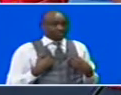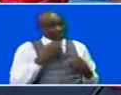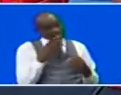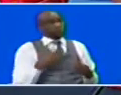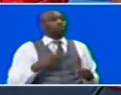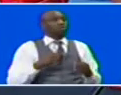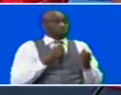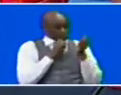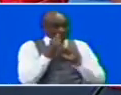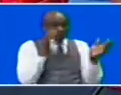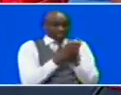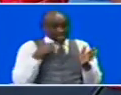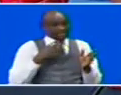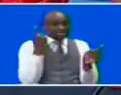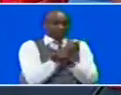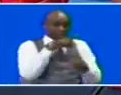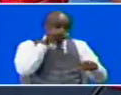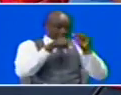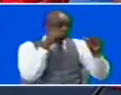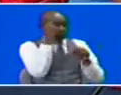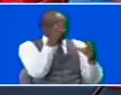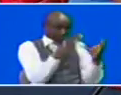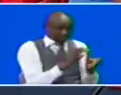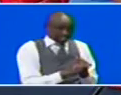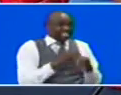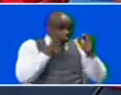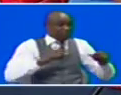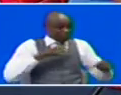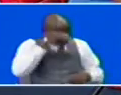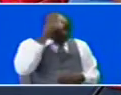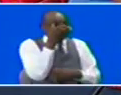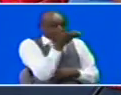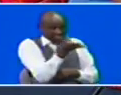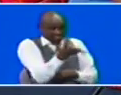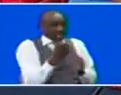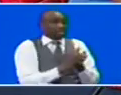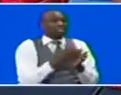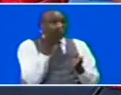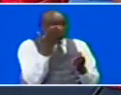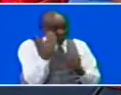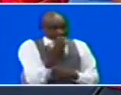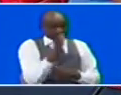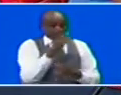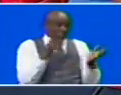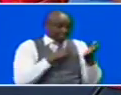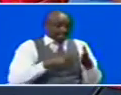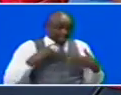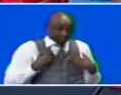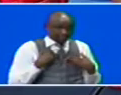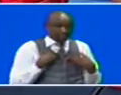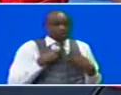kusimama katika kura ya mchujo katika vyama mbalimbali, iwapo sasa itagunduliwa kuwa vyeti vyao viko na dosari, ni nani